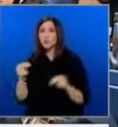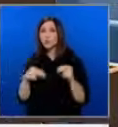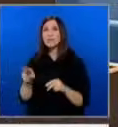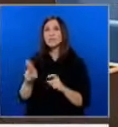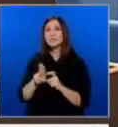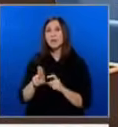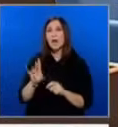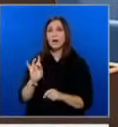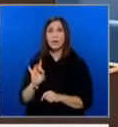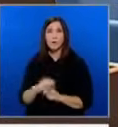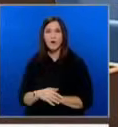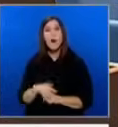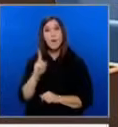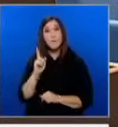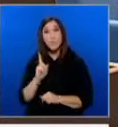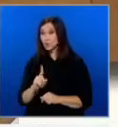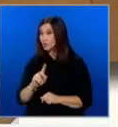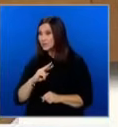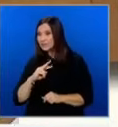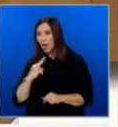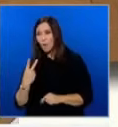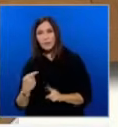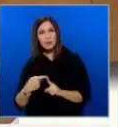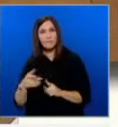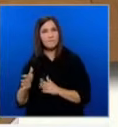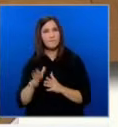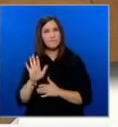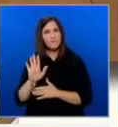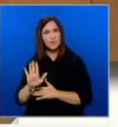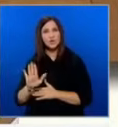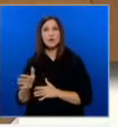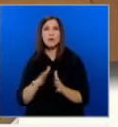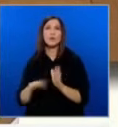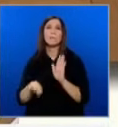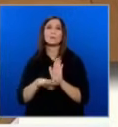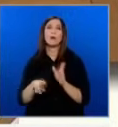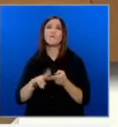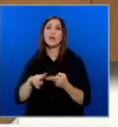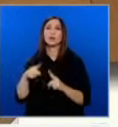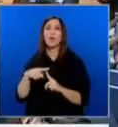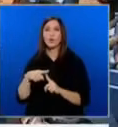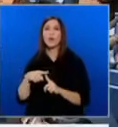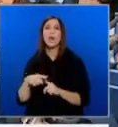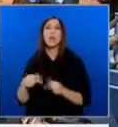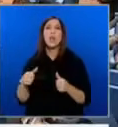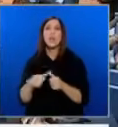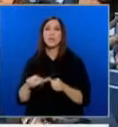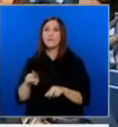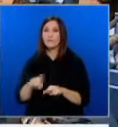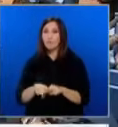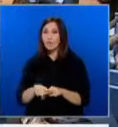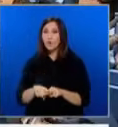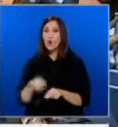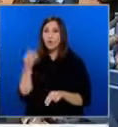комисия Цвета Рангелова. Можете да се обърнете към вашия народен представител Вяра Тодева и Любен Иванов.